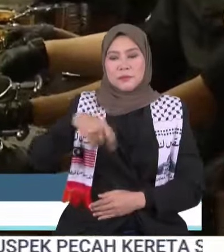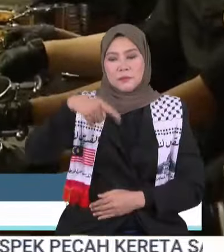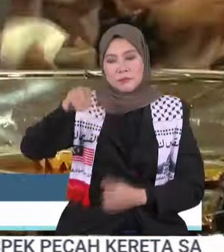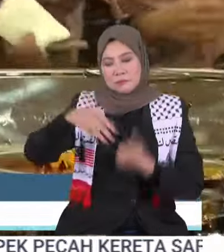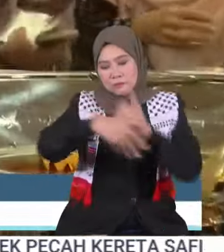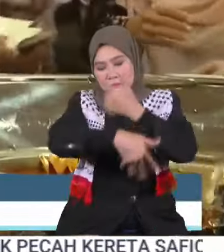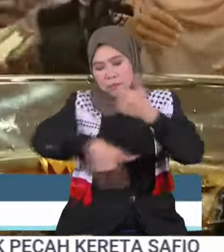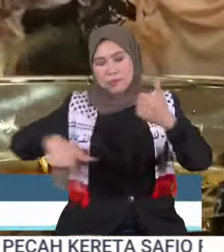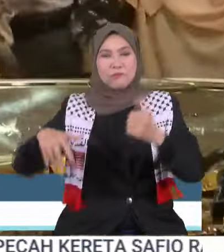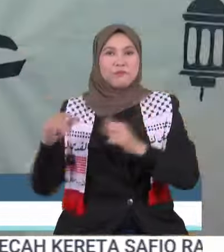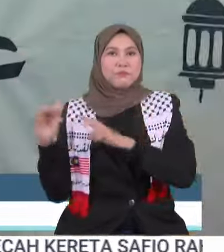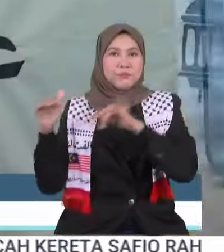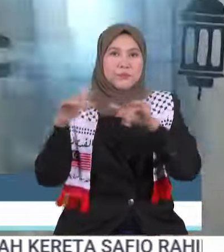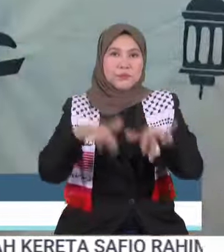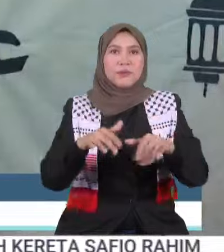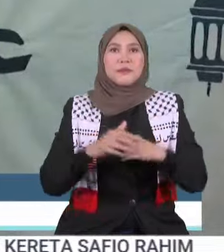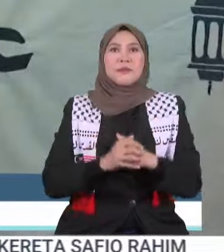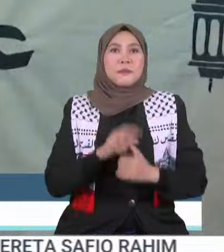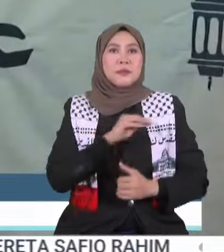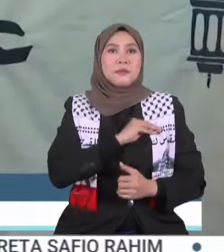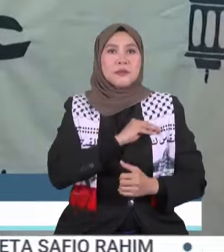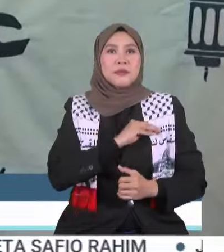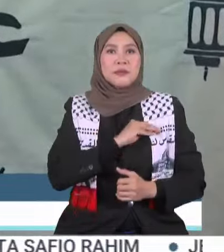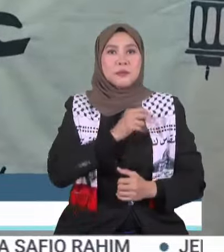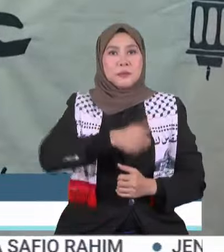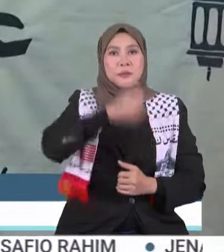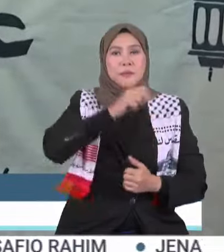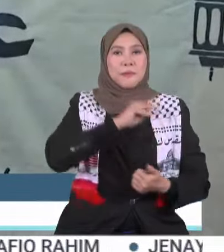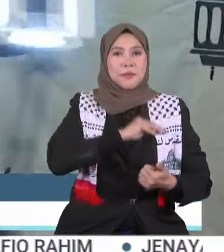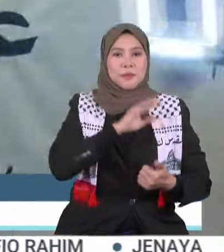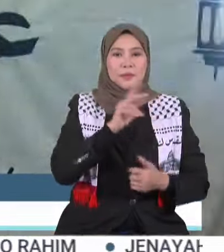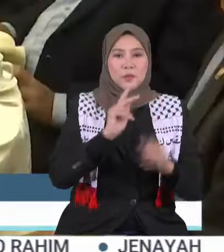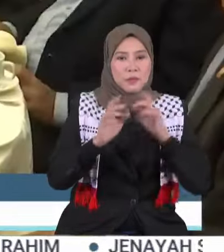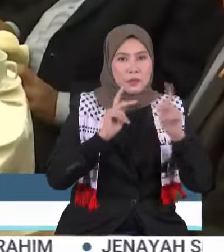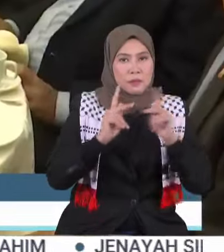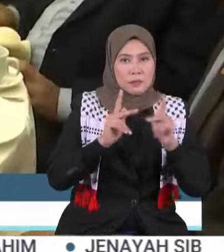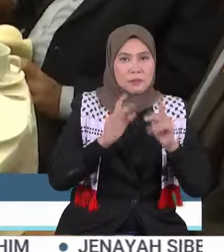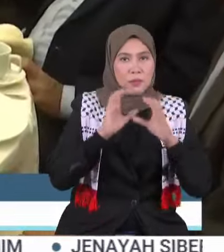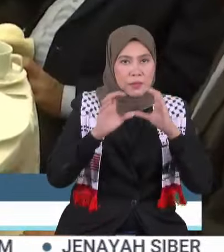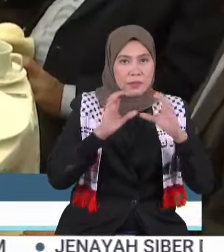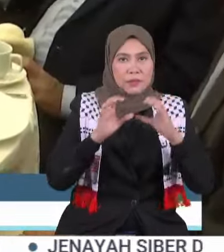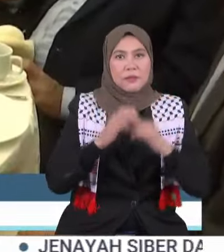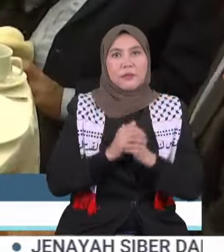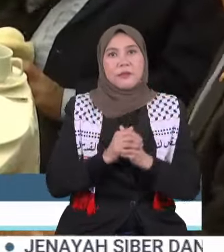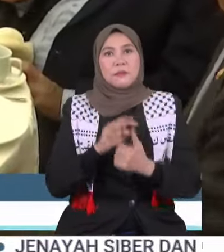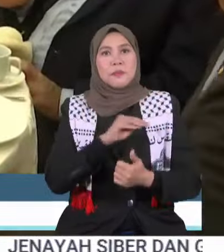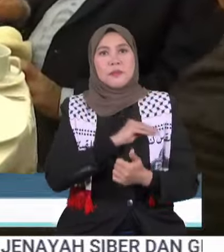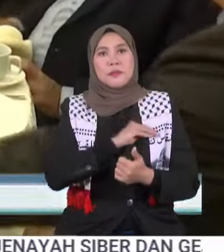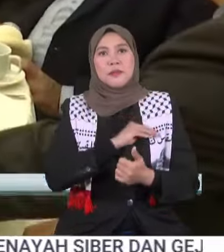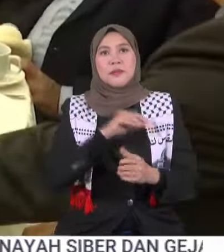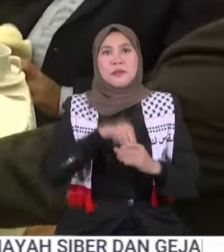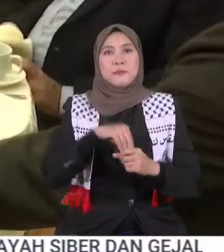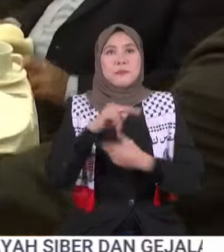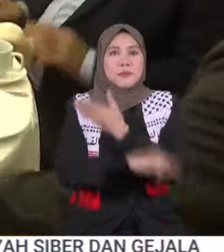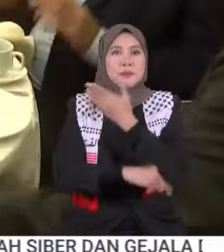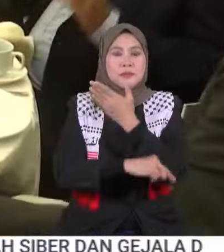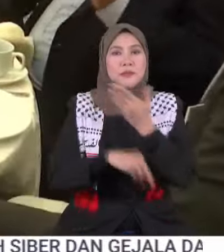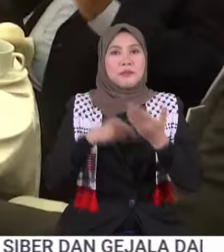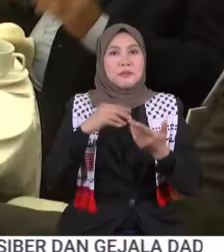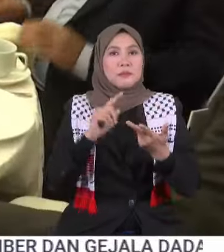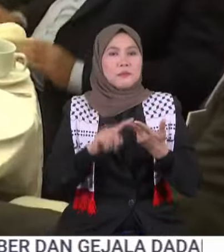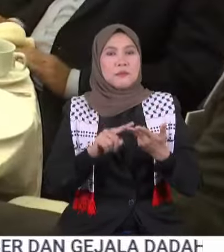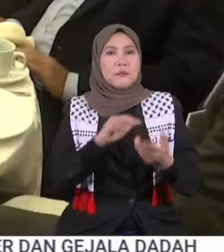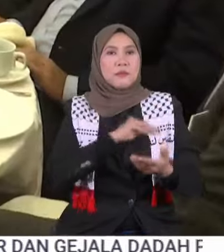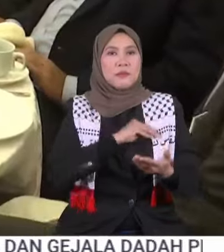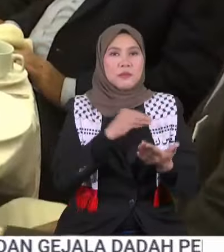bawahnya. Antara Menteri Kabinet yang hadir ialah Menteri Komunikasi Fahmi Fadil, Menteri Dalam Negeri Datuk Seri Saifuddin Nasution Ismail, Menteri Kewangan II Datuk